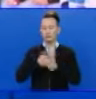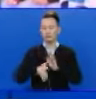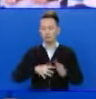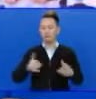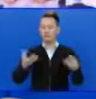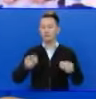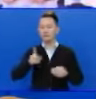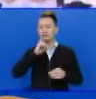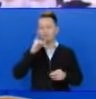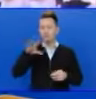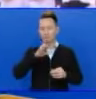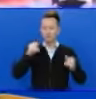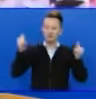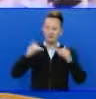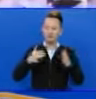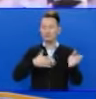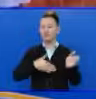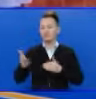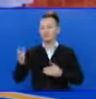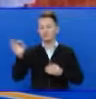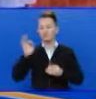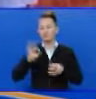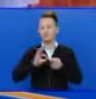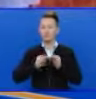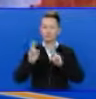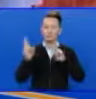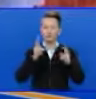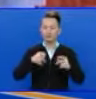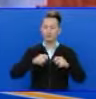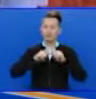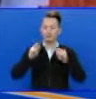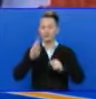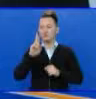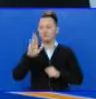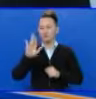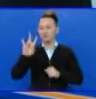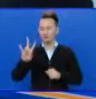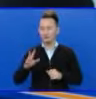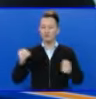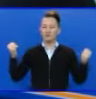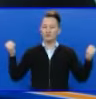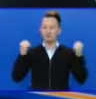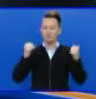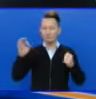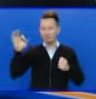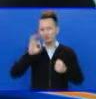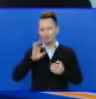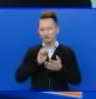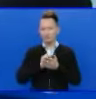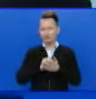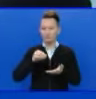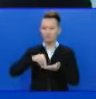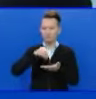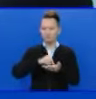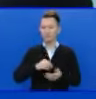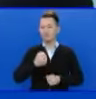мұнда жастардың мәдени шығармашылық деңгейін көтеру мақсатында би үйірмесі, Жайдарман КВН лигасы, спортқа баулу мақсаты шахмат,